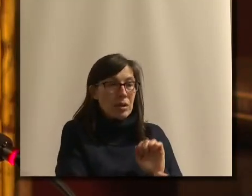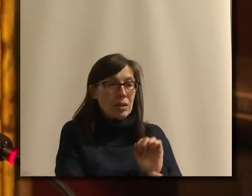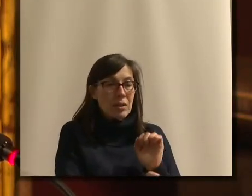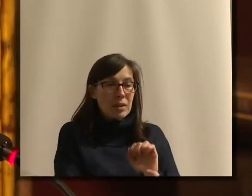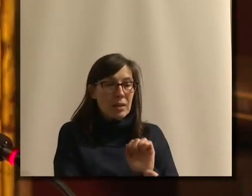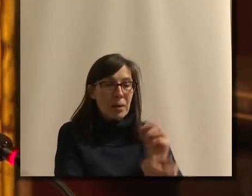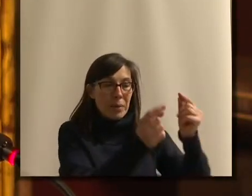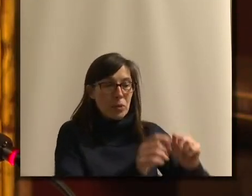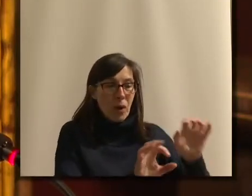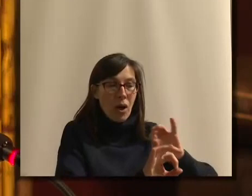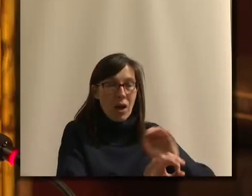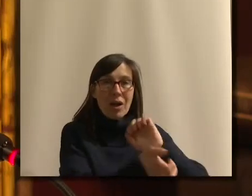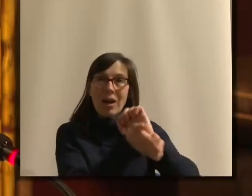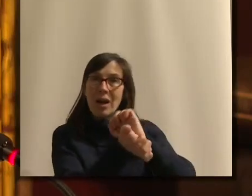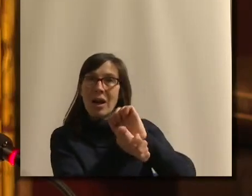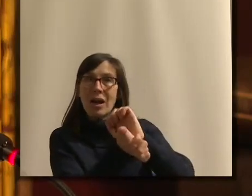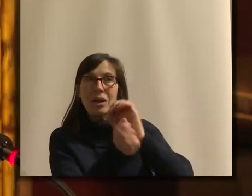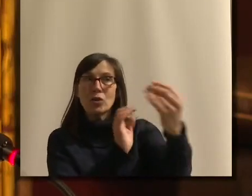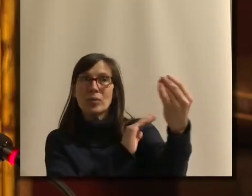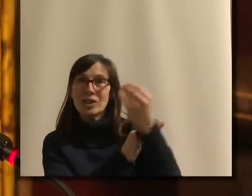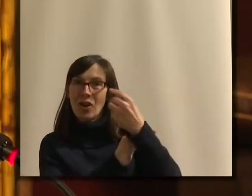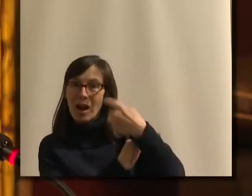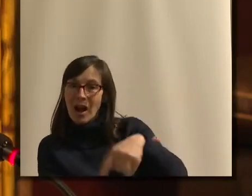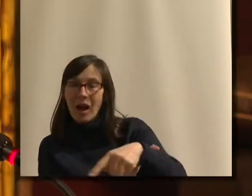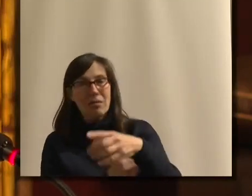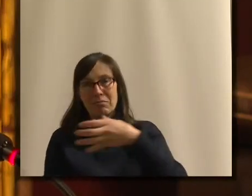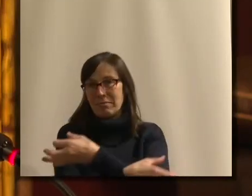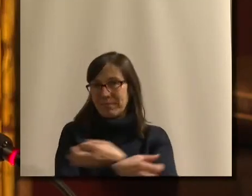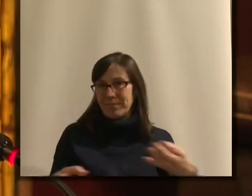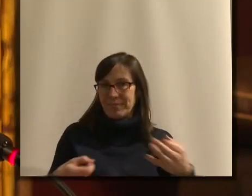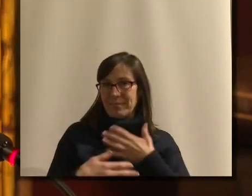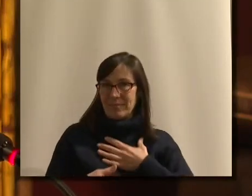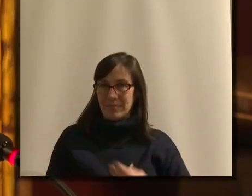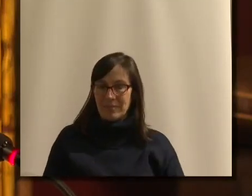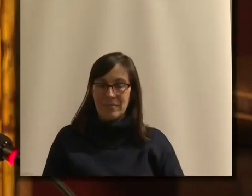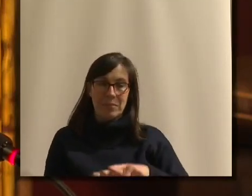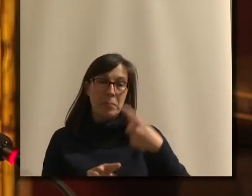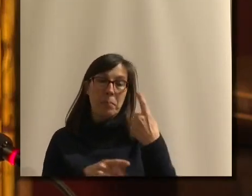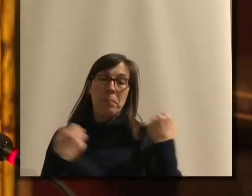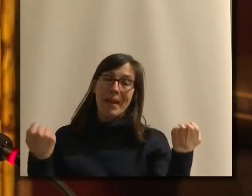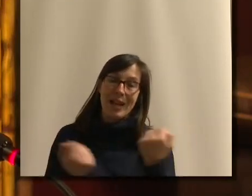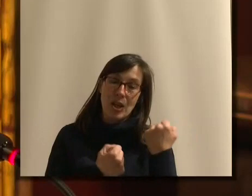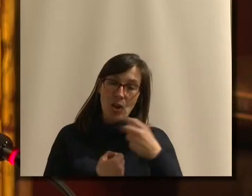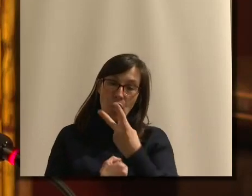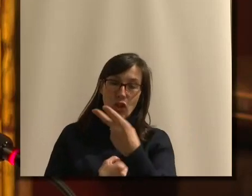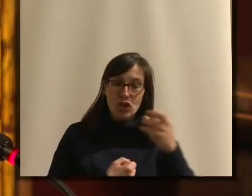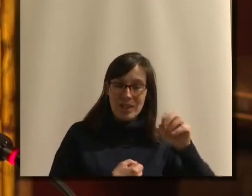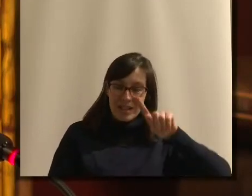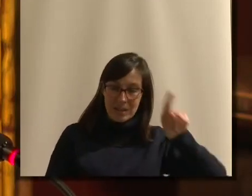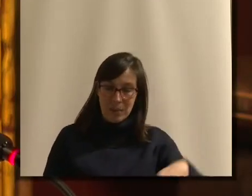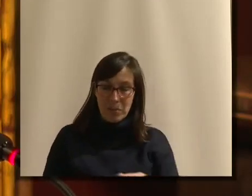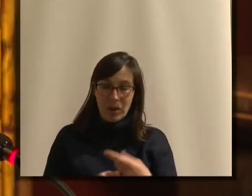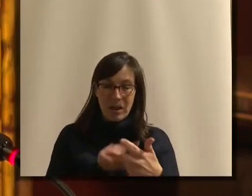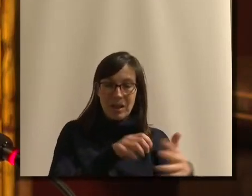aprofitar aquestes subvencions que sí que les vam aprofitar ja, aquestes ja són una realitat, aquest 1.200.000 euros per pagar els 3 projectes que